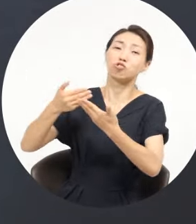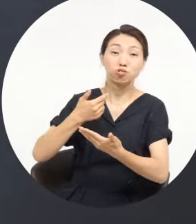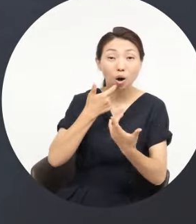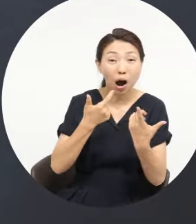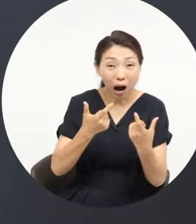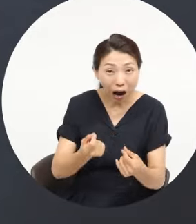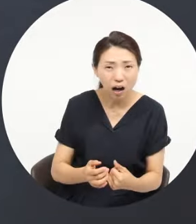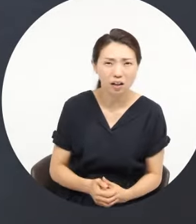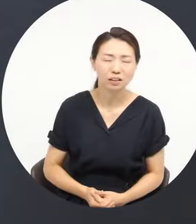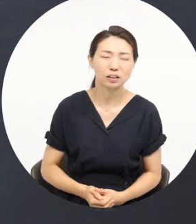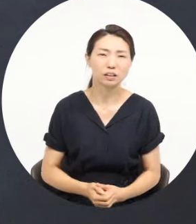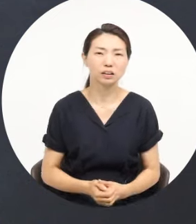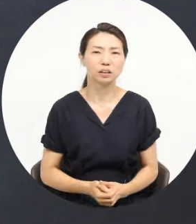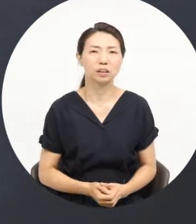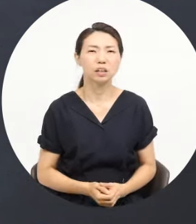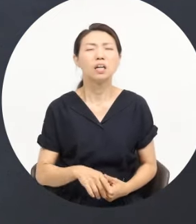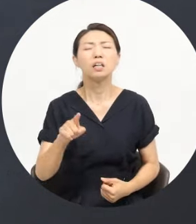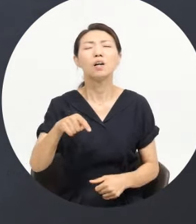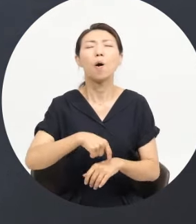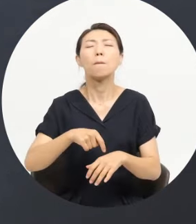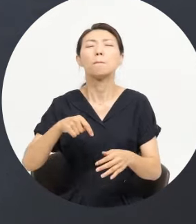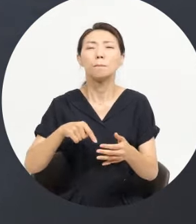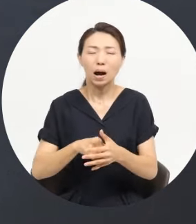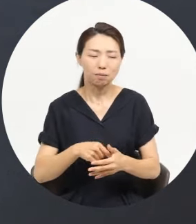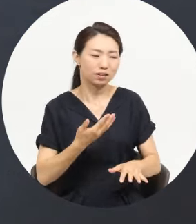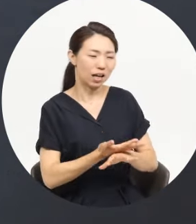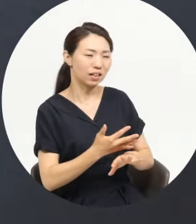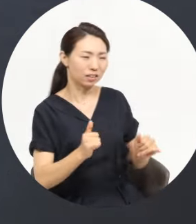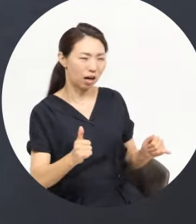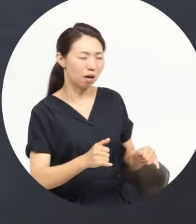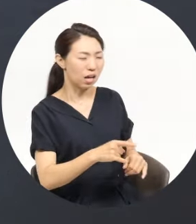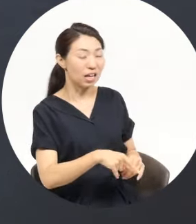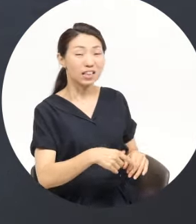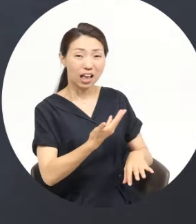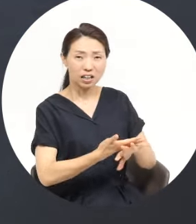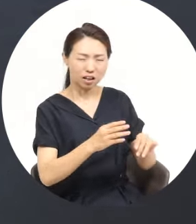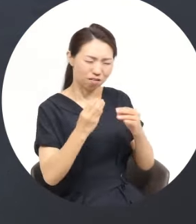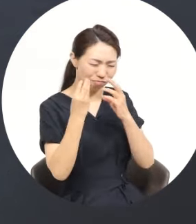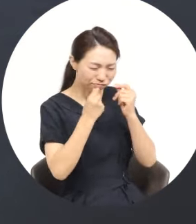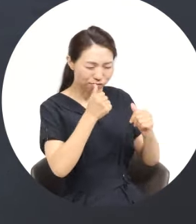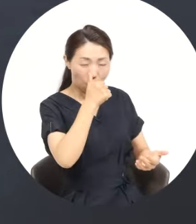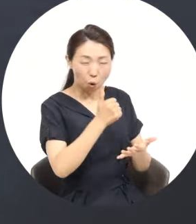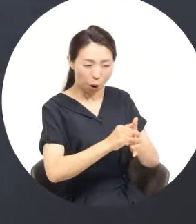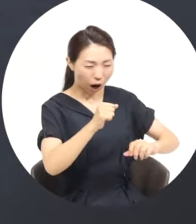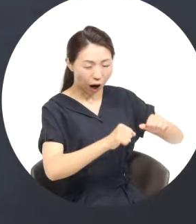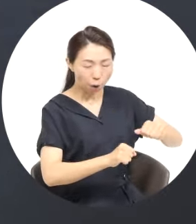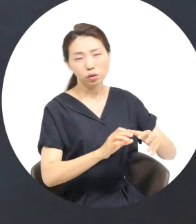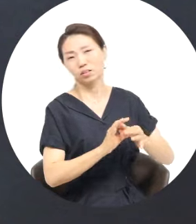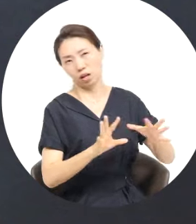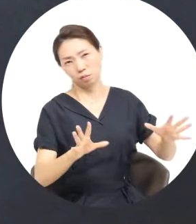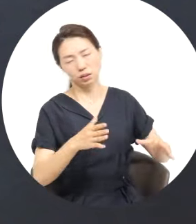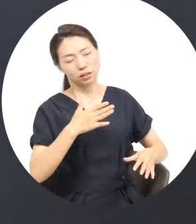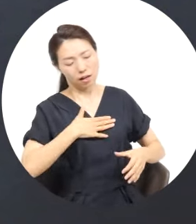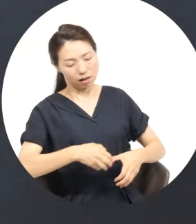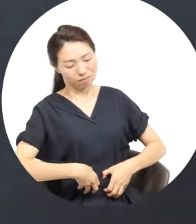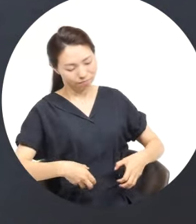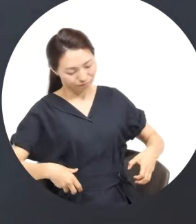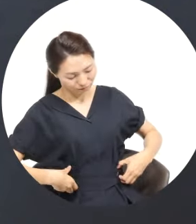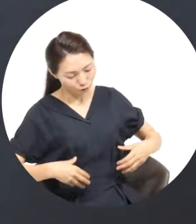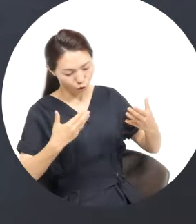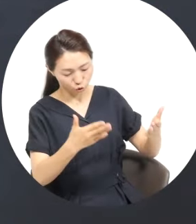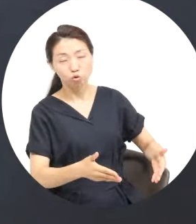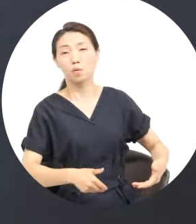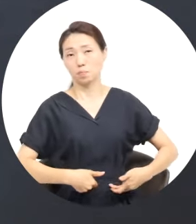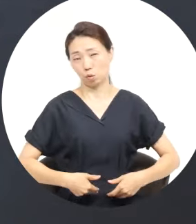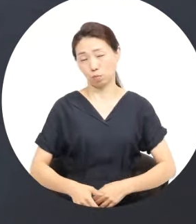그런 마음을 내야 구원을 받을 수 있다. 이런 얘기. 그것처럼 관점을 딱